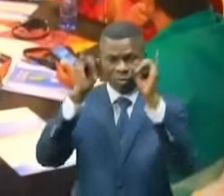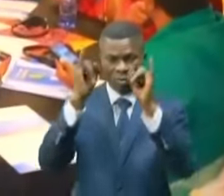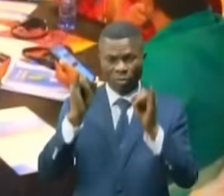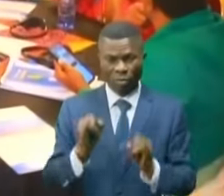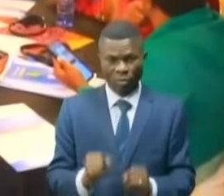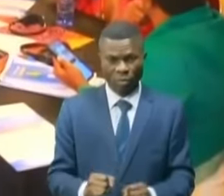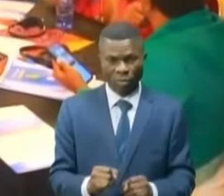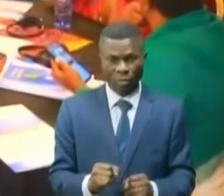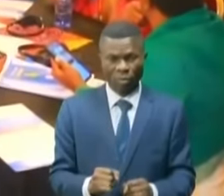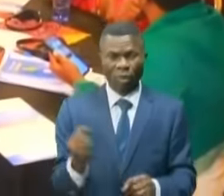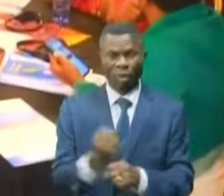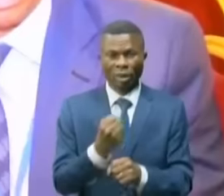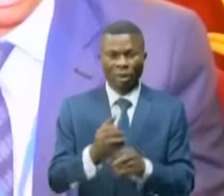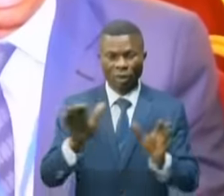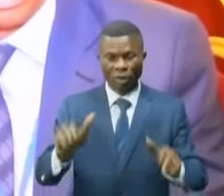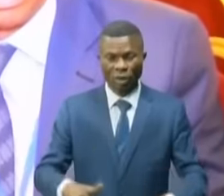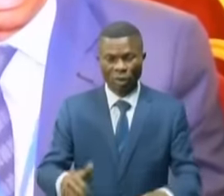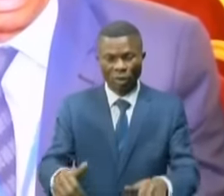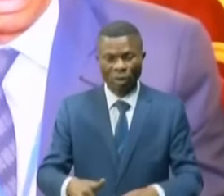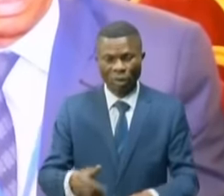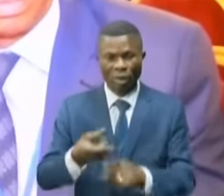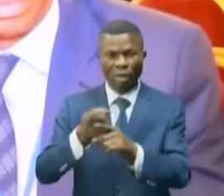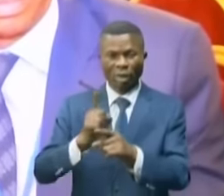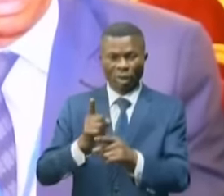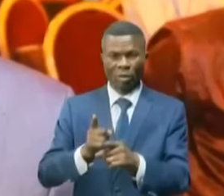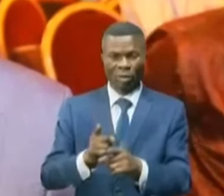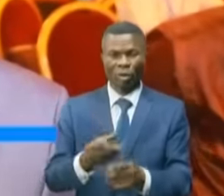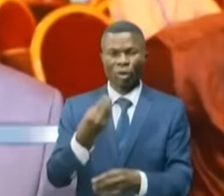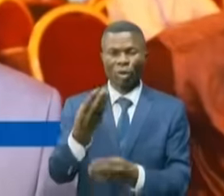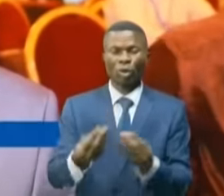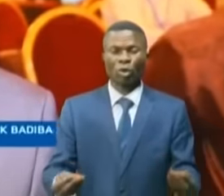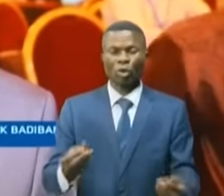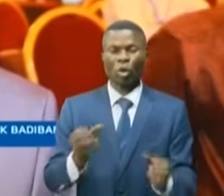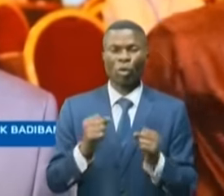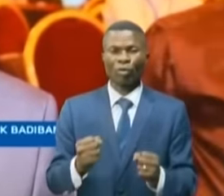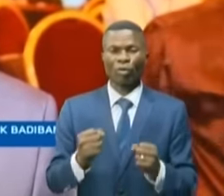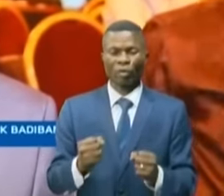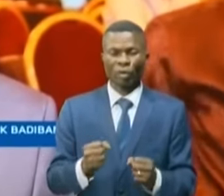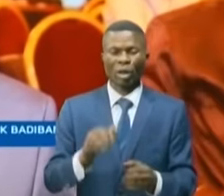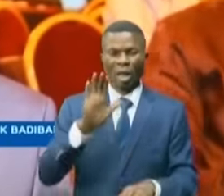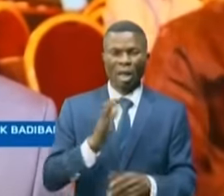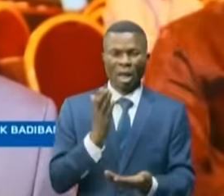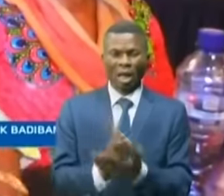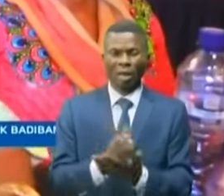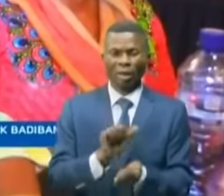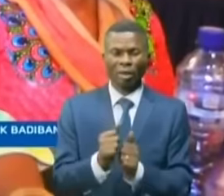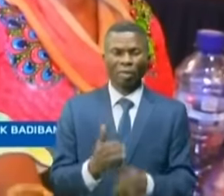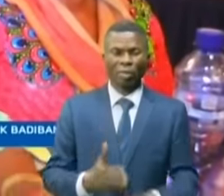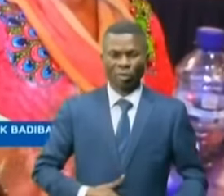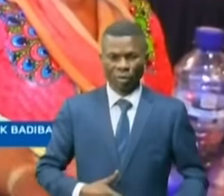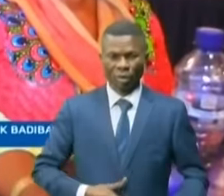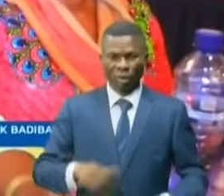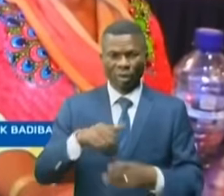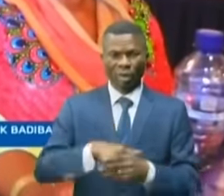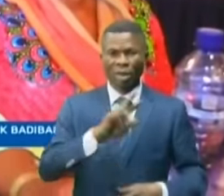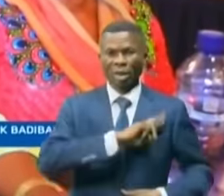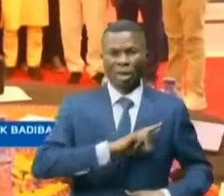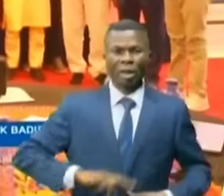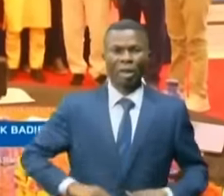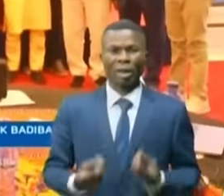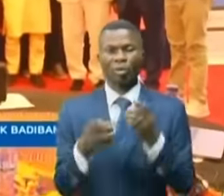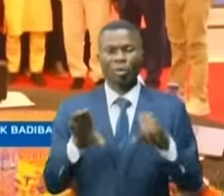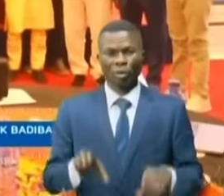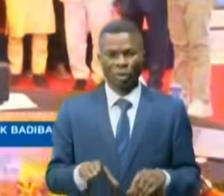chez les agriculteurs est initié pour apporter des solutions efficaces à l'insécurité alimentaire en République démocratique du